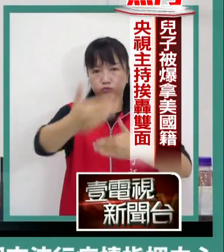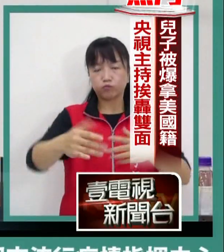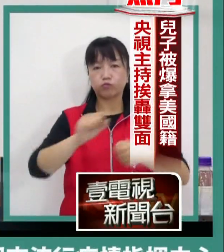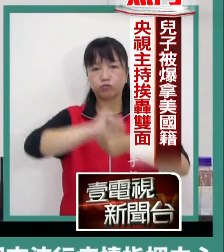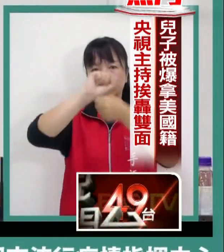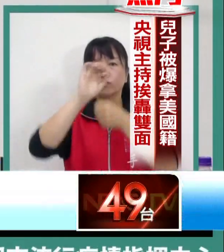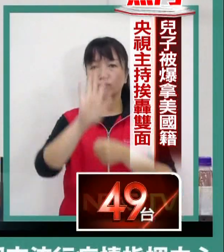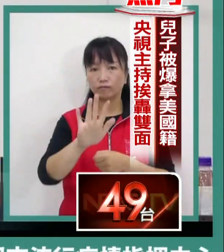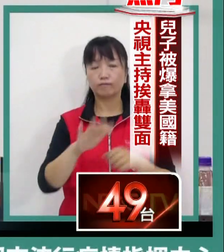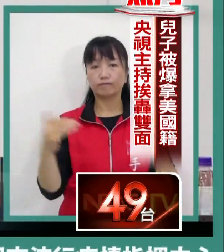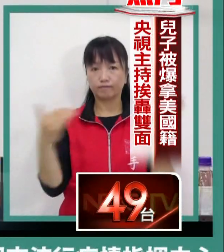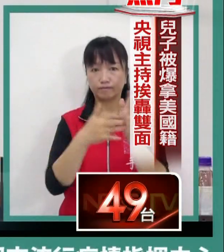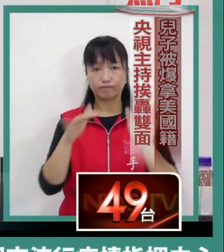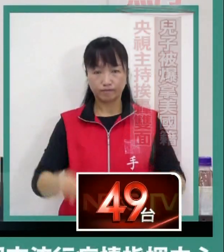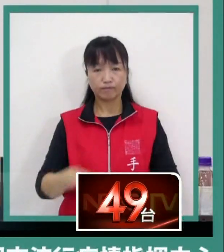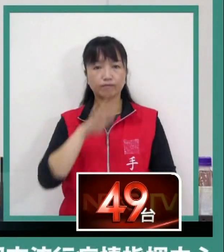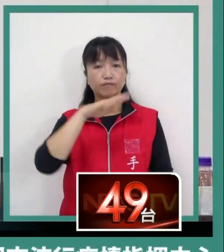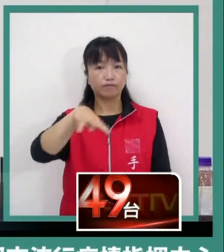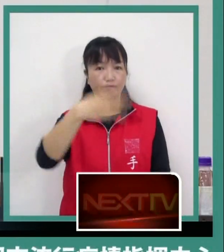前一共有